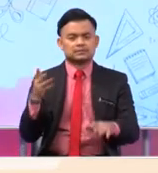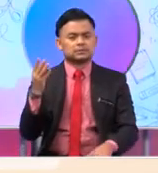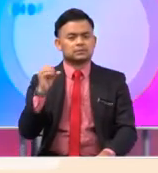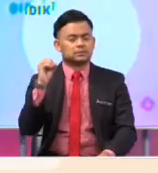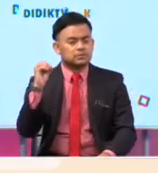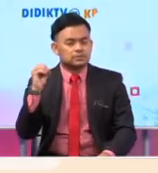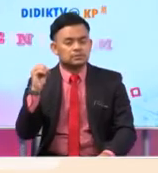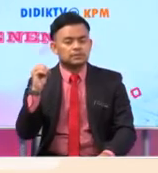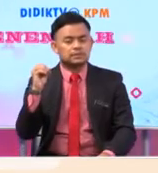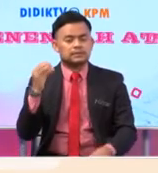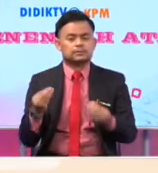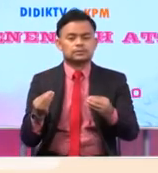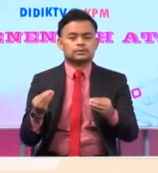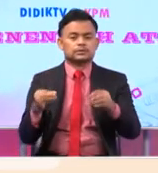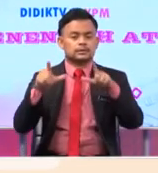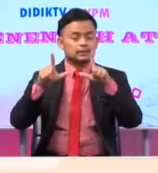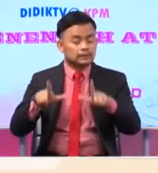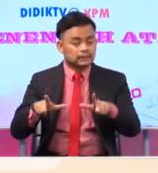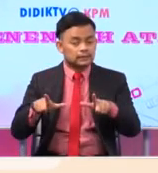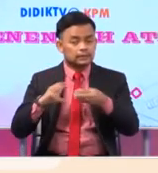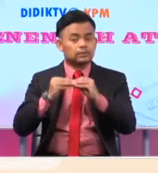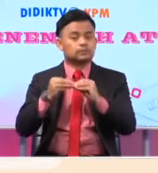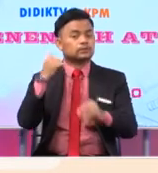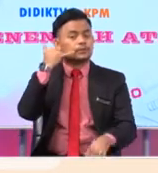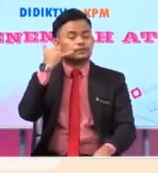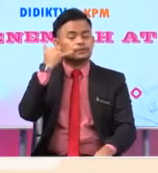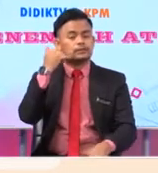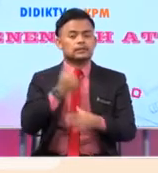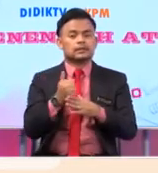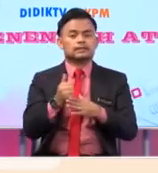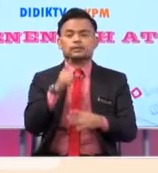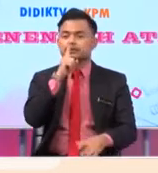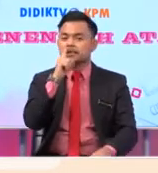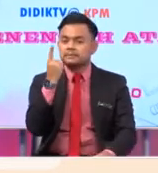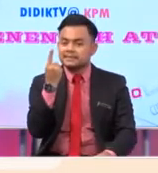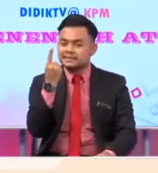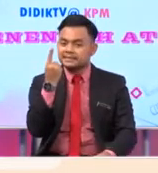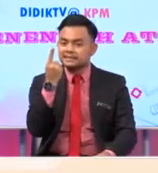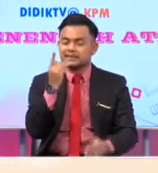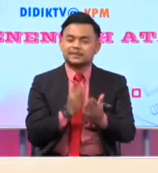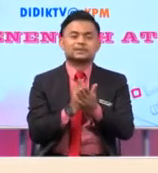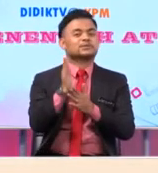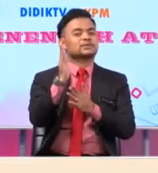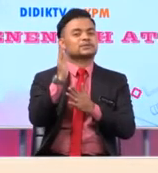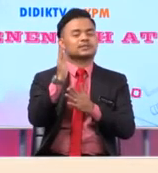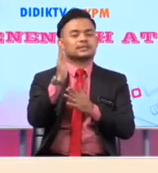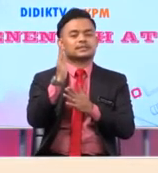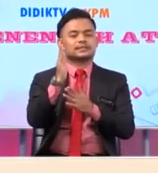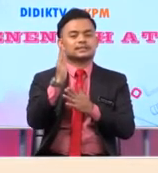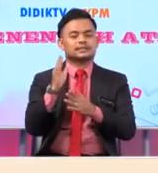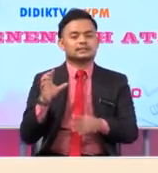ataupun patutkah saya melarikan diri ah Oke jadi kita tengok Apakah soal Anda